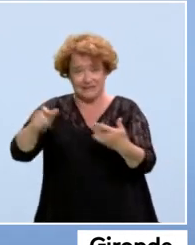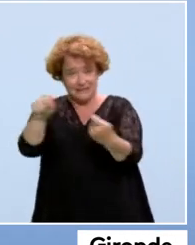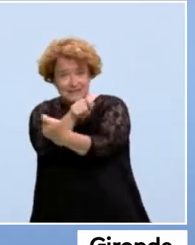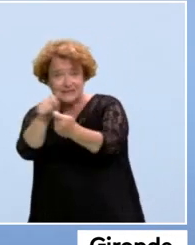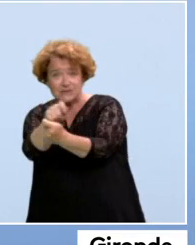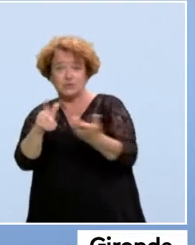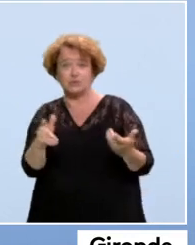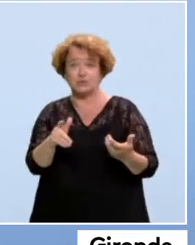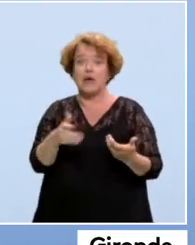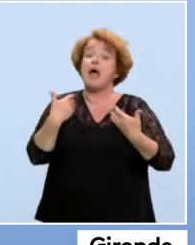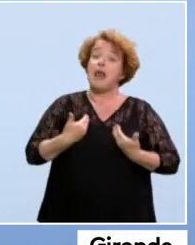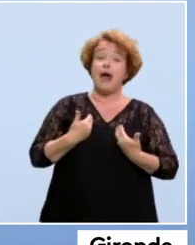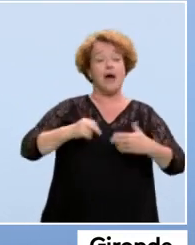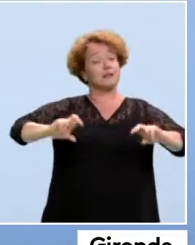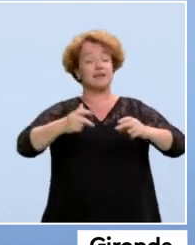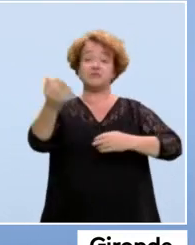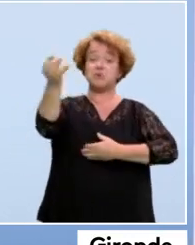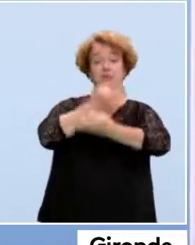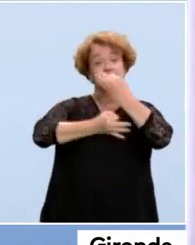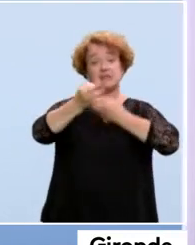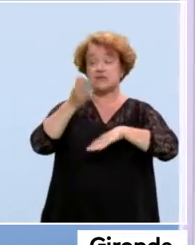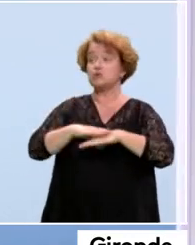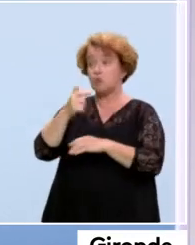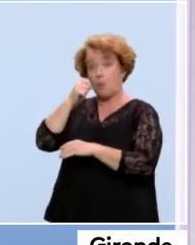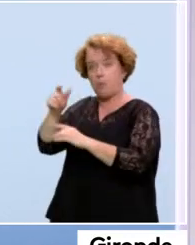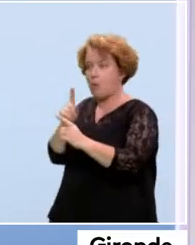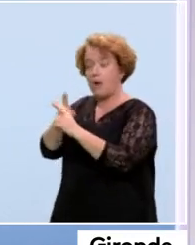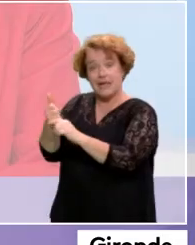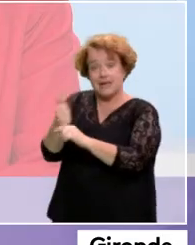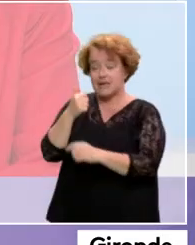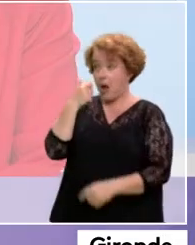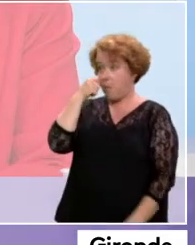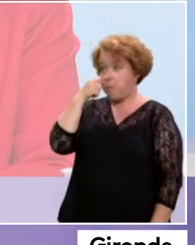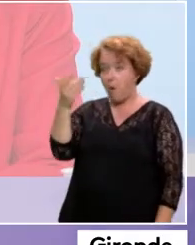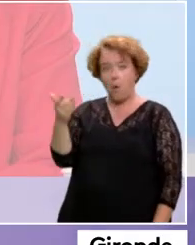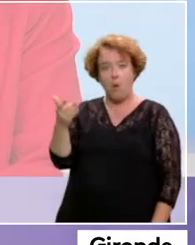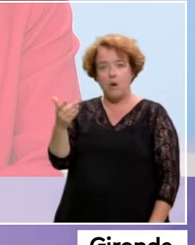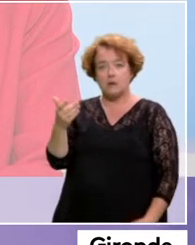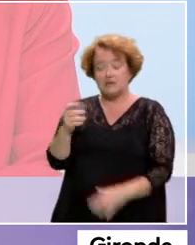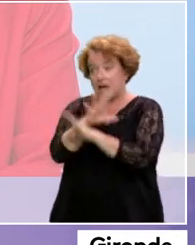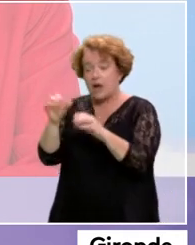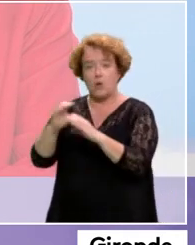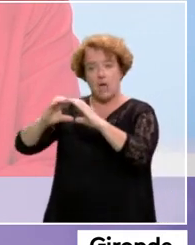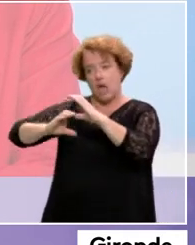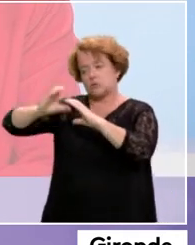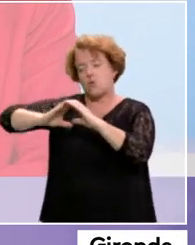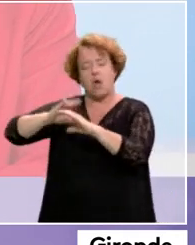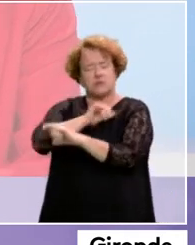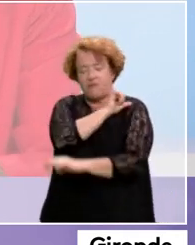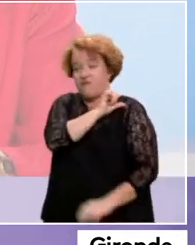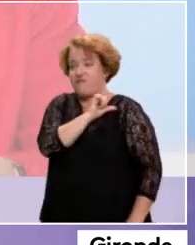ne tiendriez pas ses propos si vous le faites vraiment si vous allez les rencontrer hier il y a une détresse je les ai vu hier il y a une détresse absolument terrible